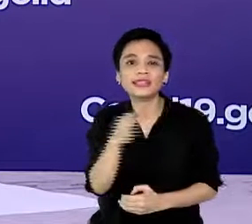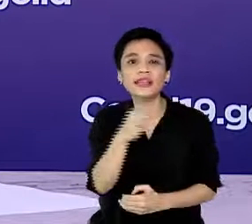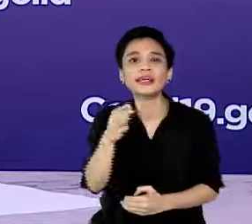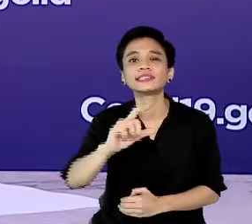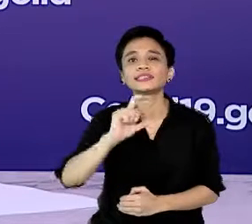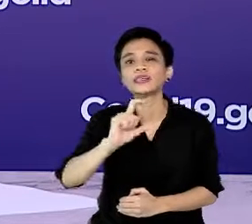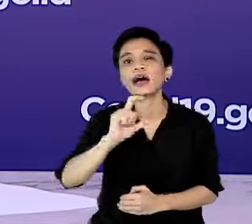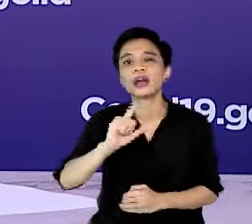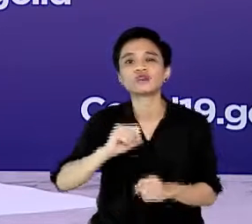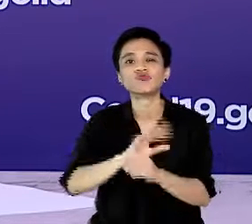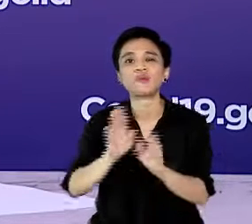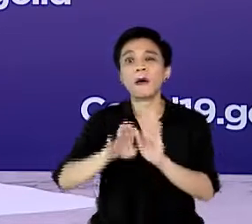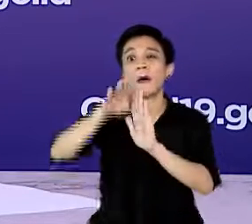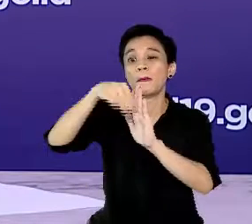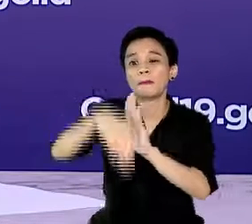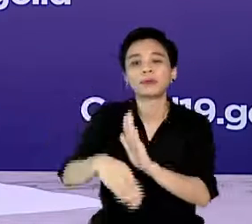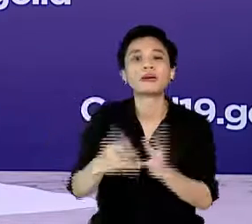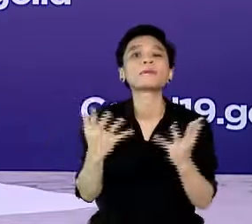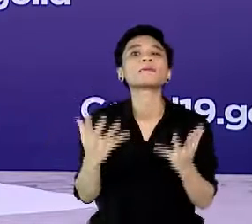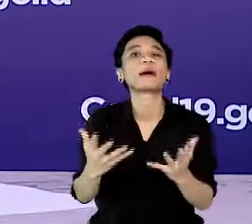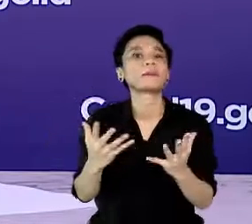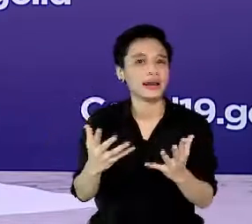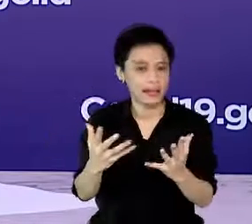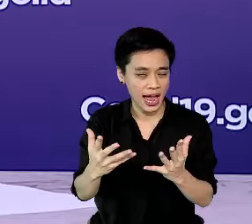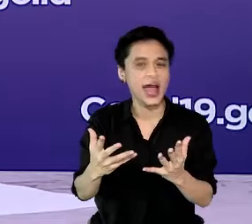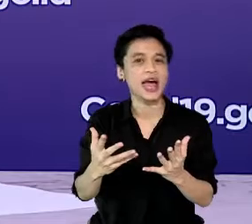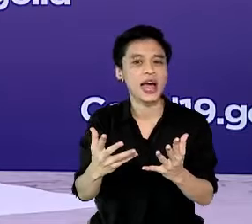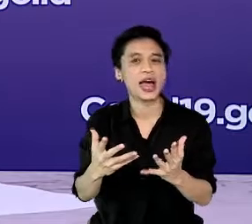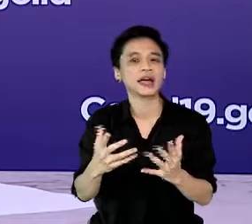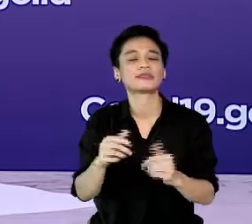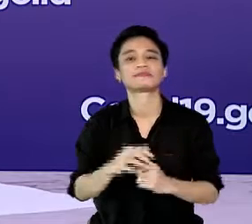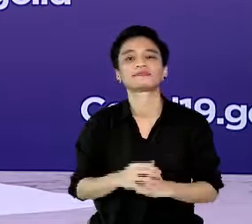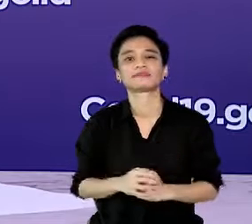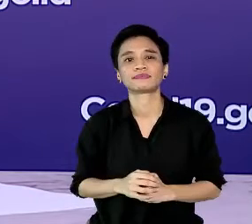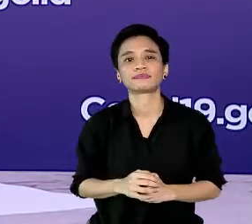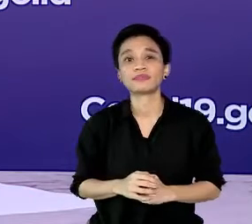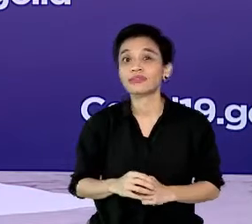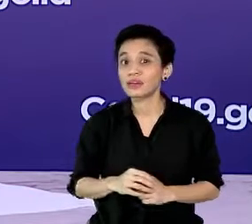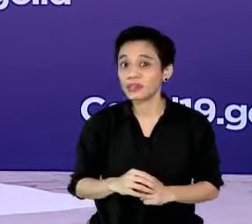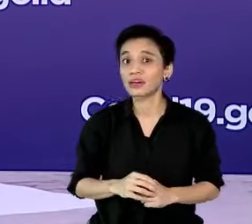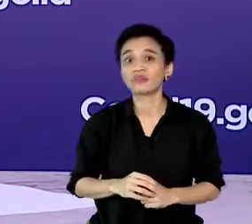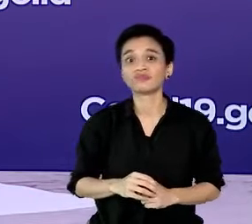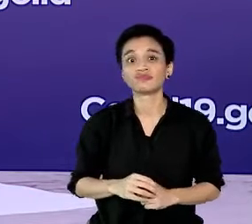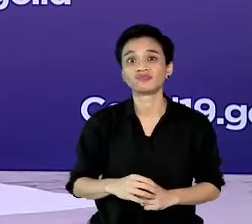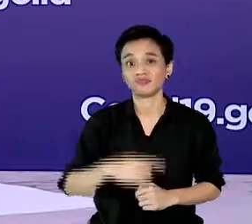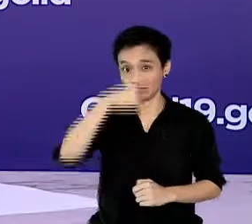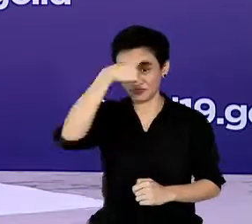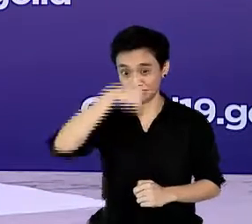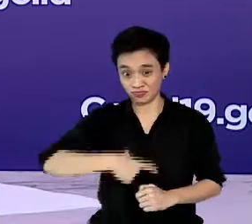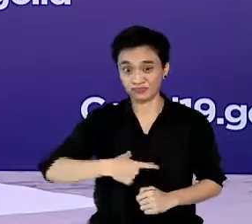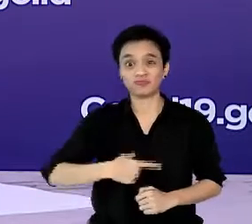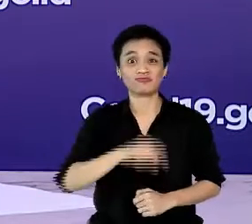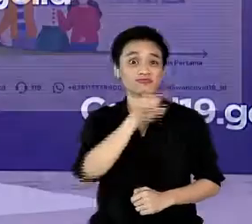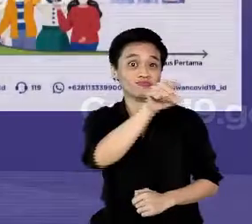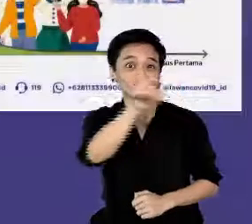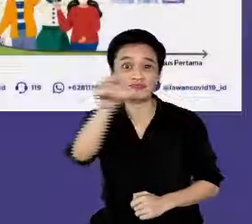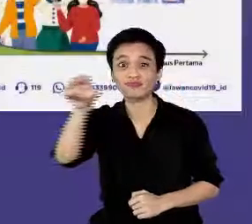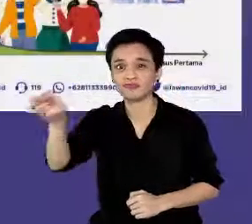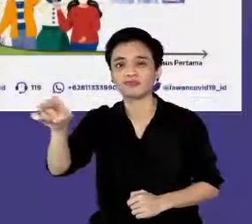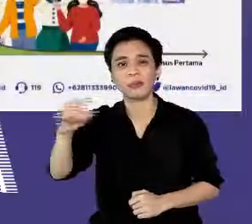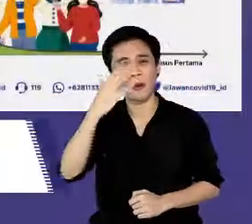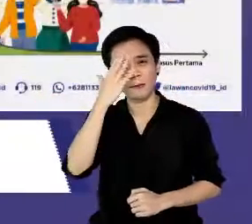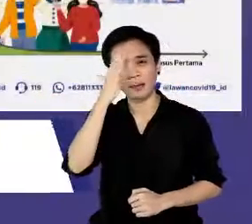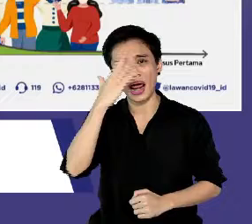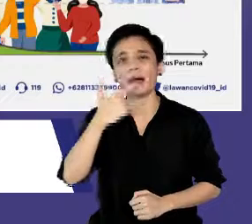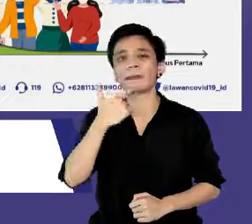kopi 19 dengan upaya preventif secara kolektif setiap orang punya peranan penting untuk